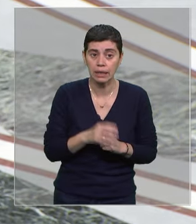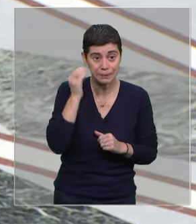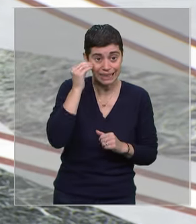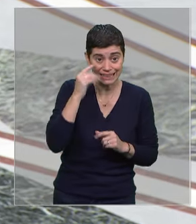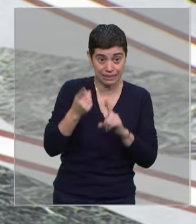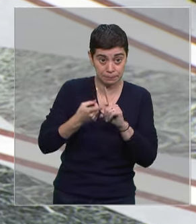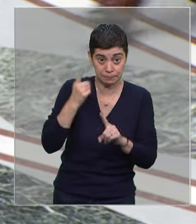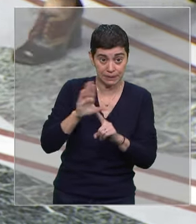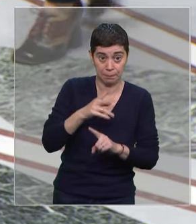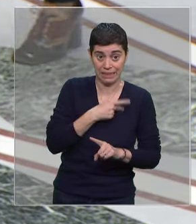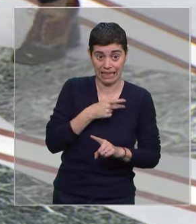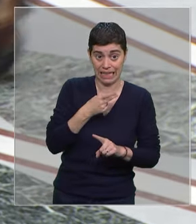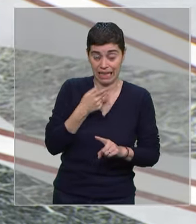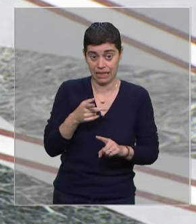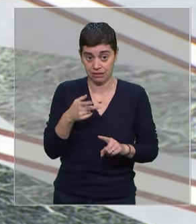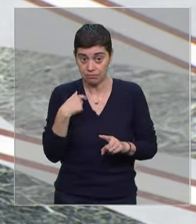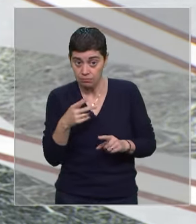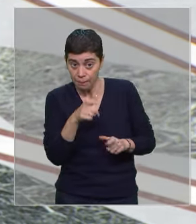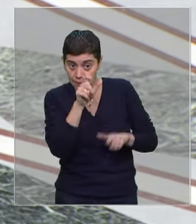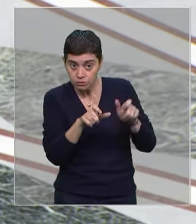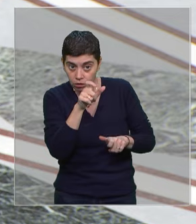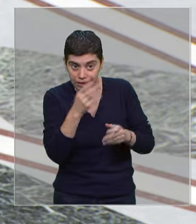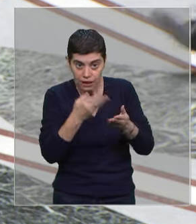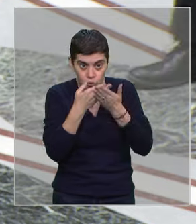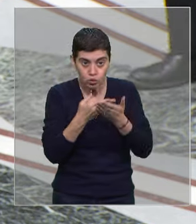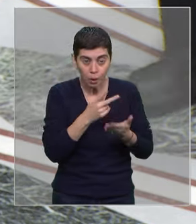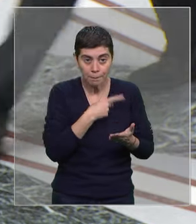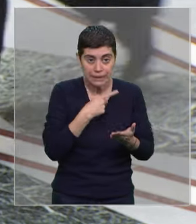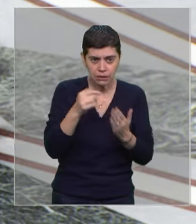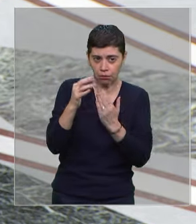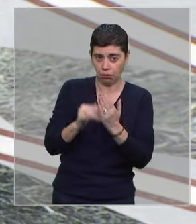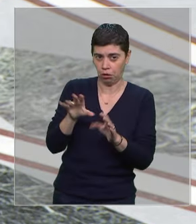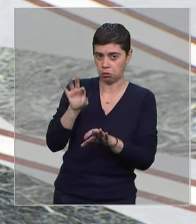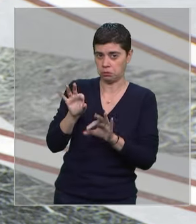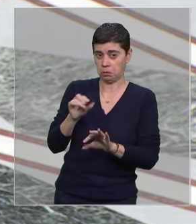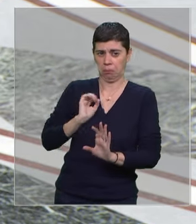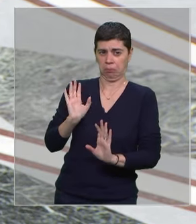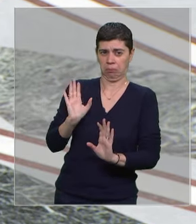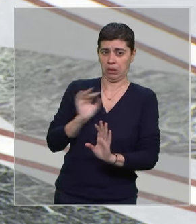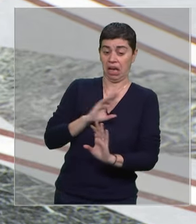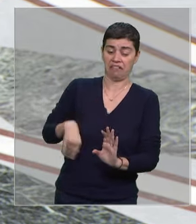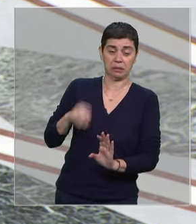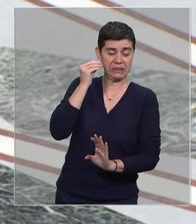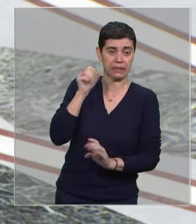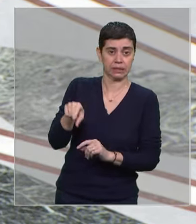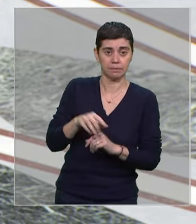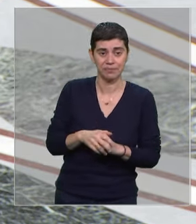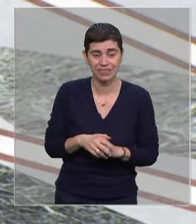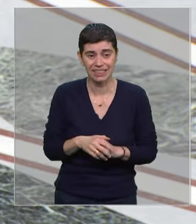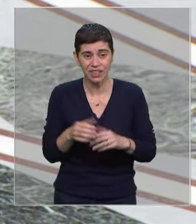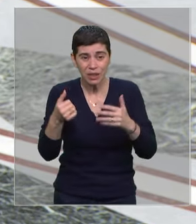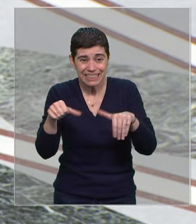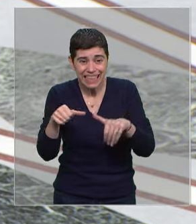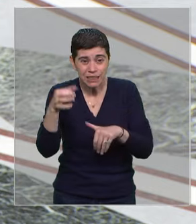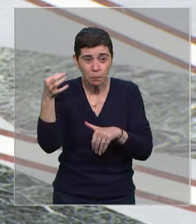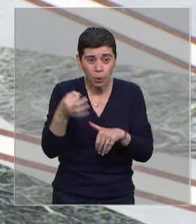choisie en dernier par les internes. Nous ne pouvons pas les forcer, mais nous avons pu aujourd'hui baisser de 16%, c'était le